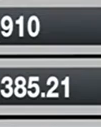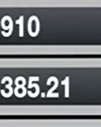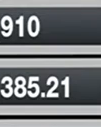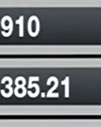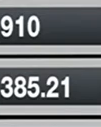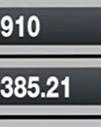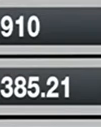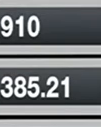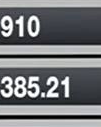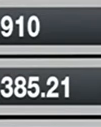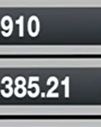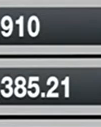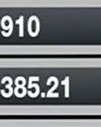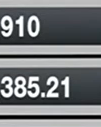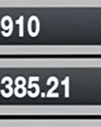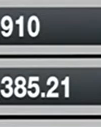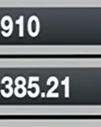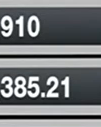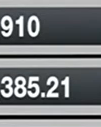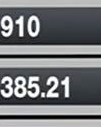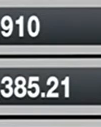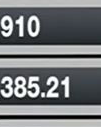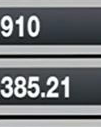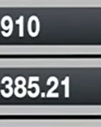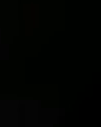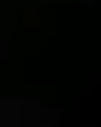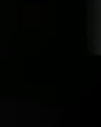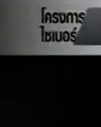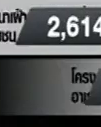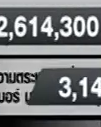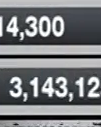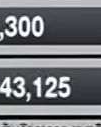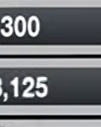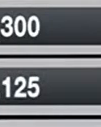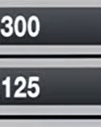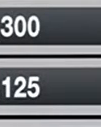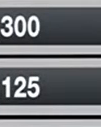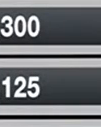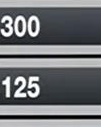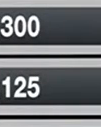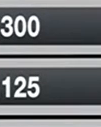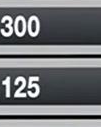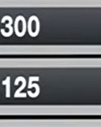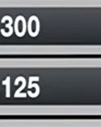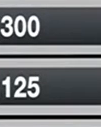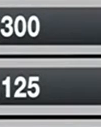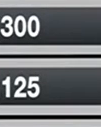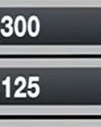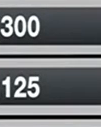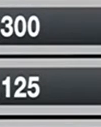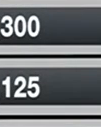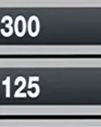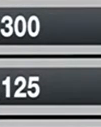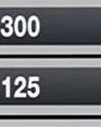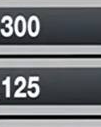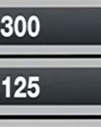การศึกษาวิธีบูรณาการข้อมูลการตรวจสอบคลื่นความถี่ของสถาบันเทคโนโลยีพระจอมเกล้าเจ้าคุณทหารล